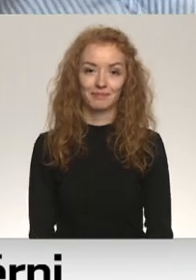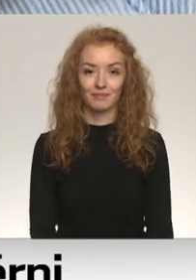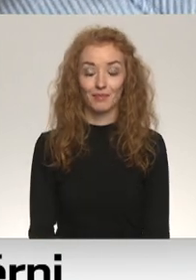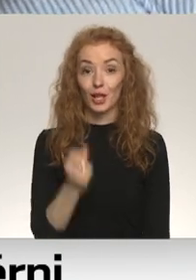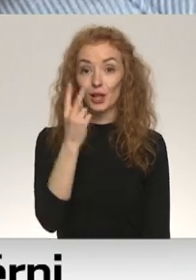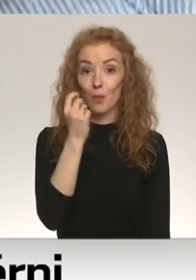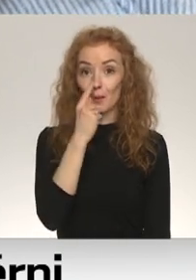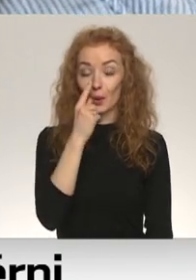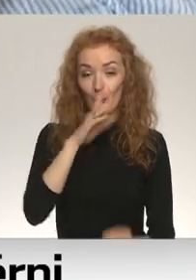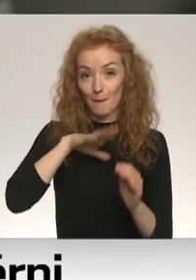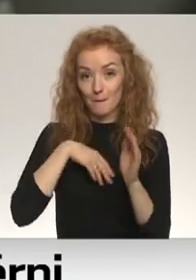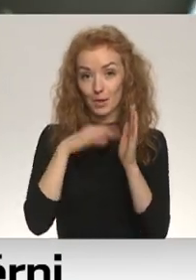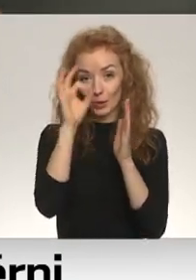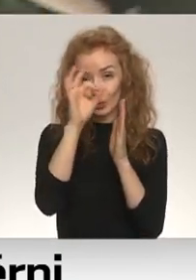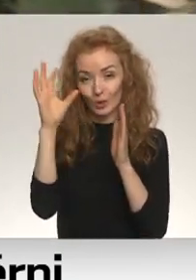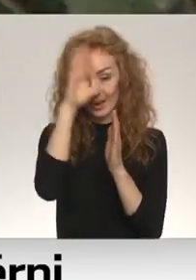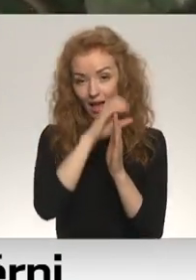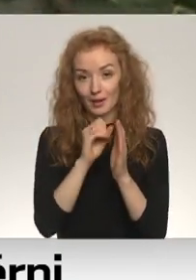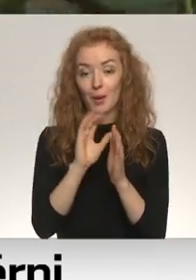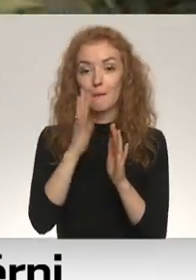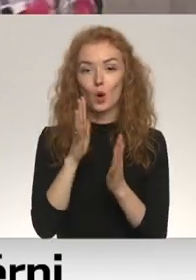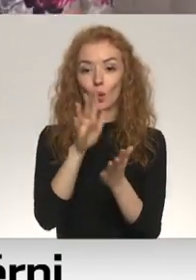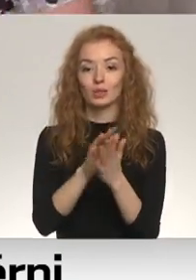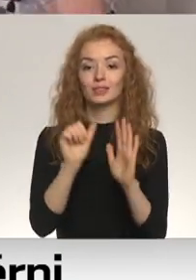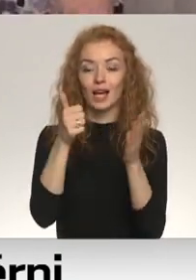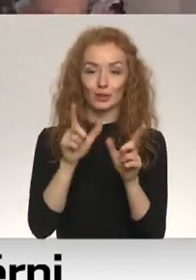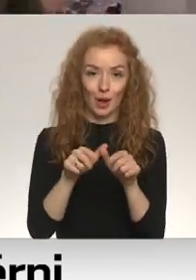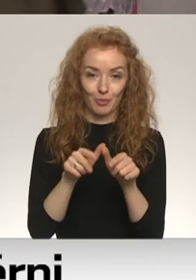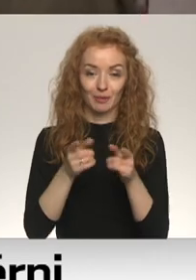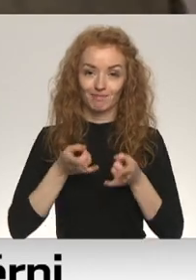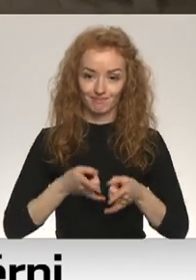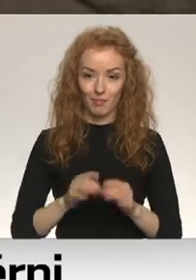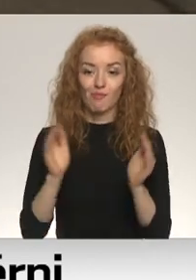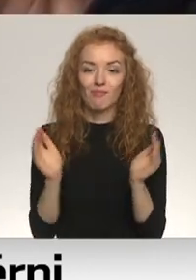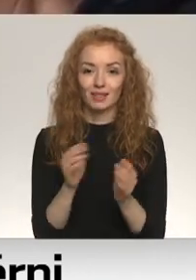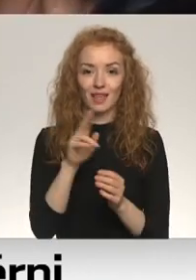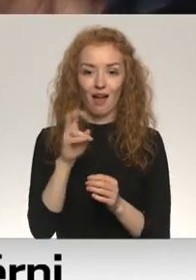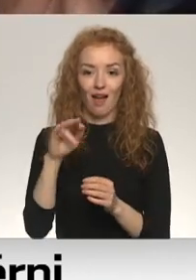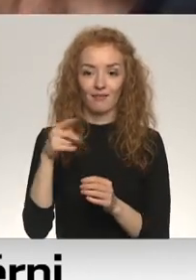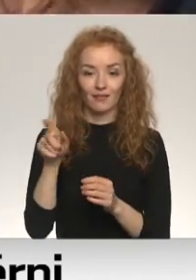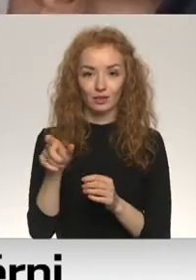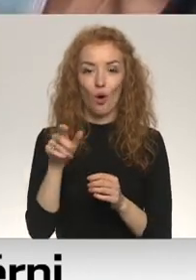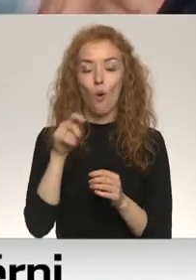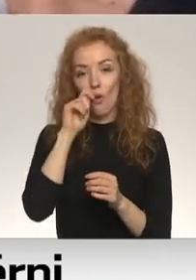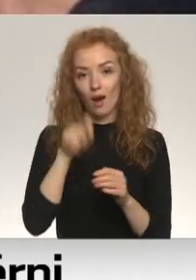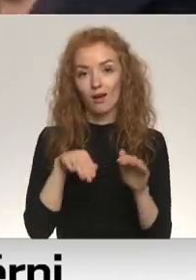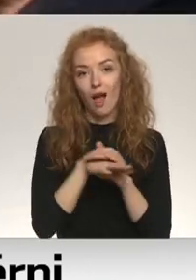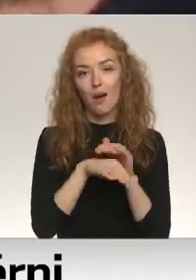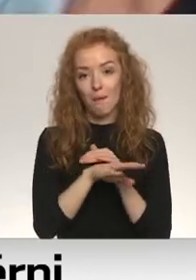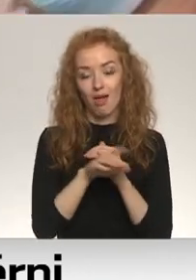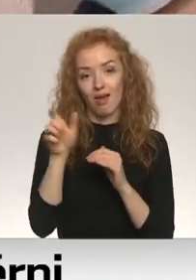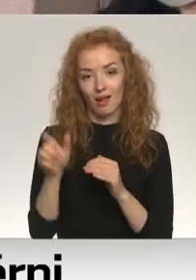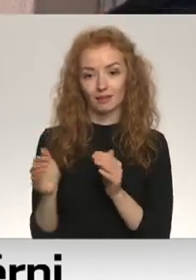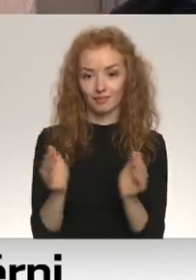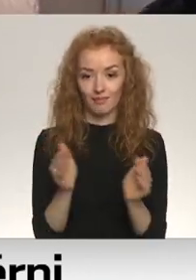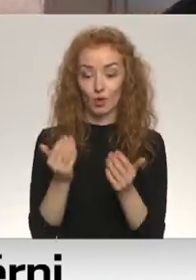12 minūtes pēc pusnakts, naktī no 5. uz 6. aprīli, pasaulē nāca mazais Dāvids, Ukraiņu kara bēgļas bērniņš. Dāvidu ar